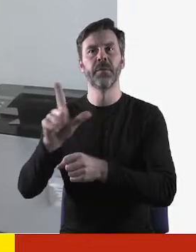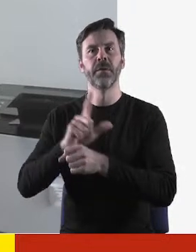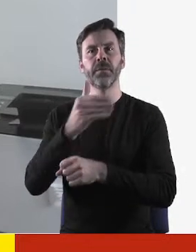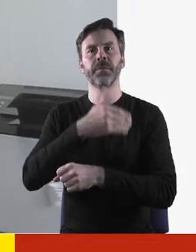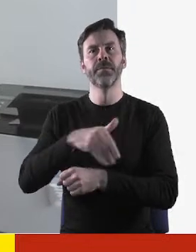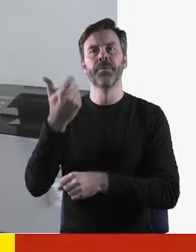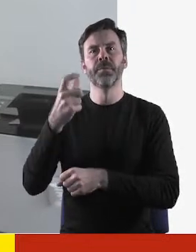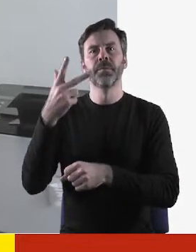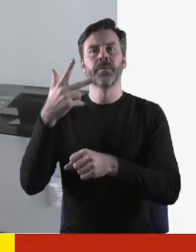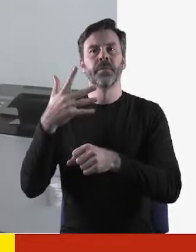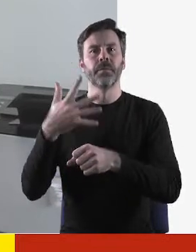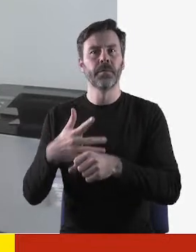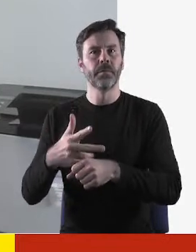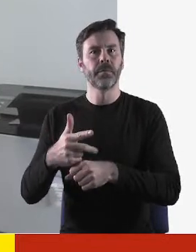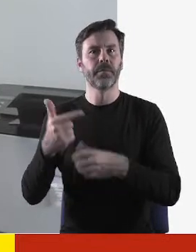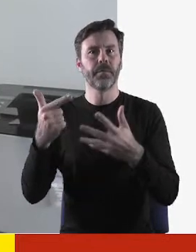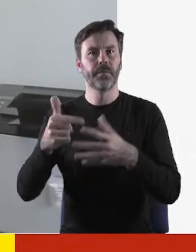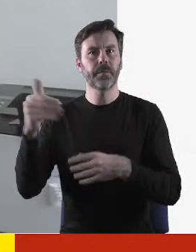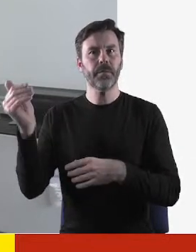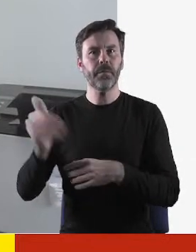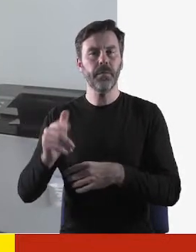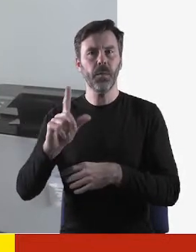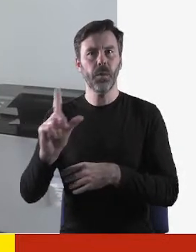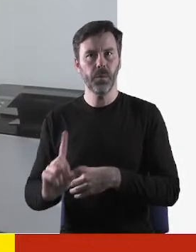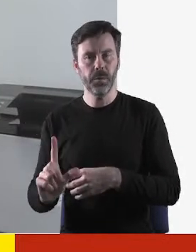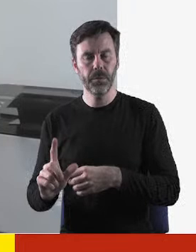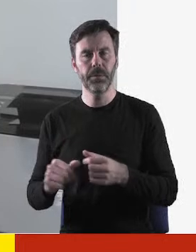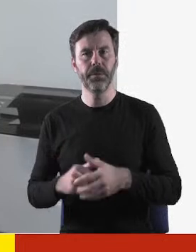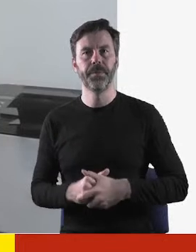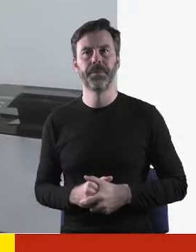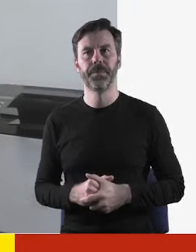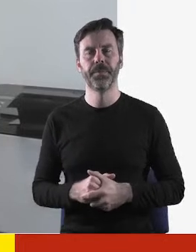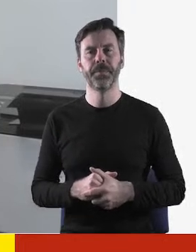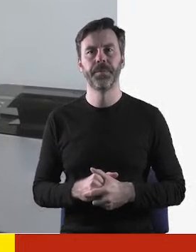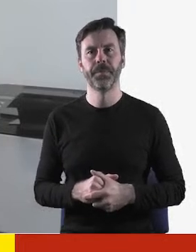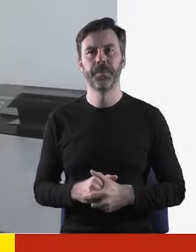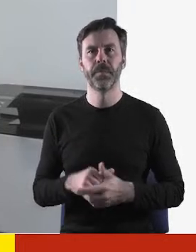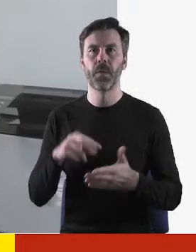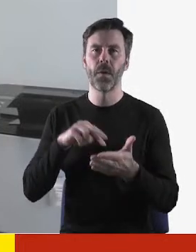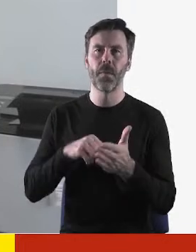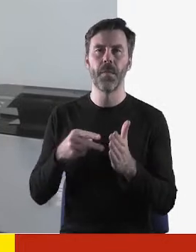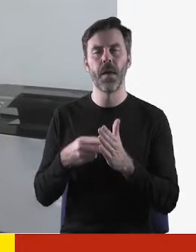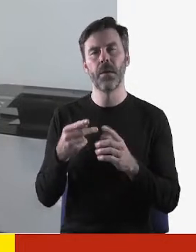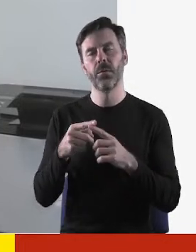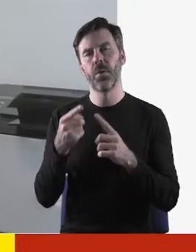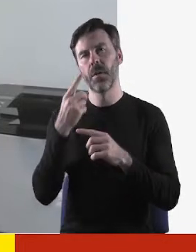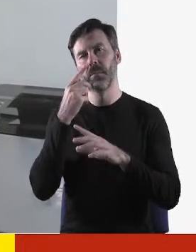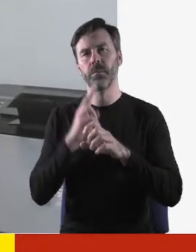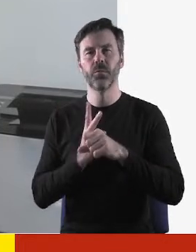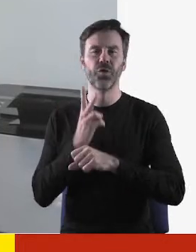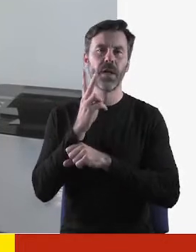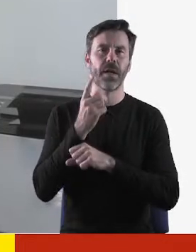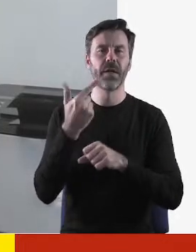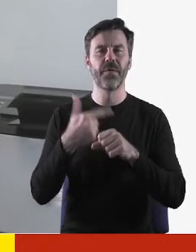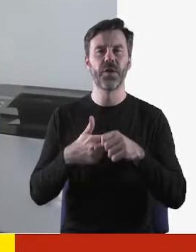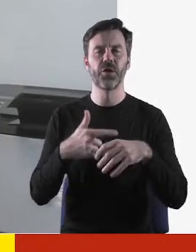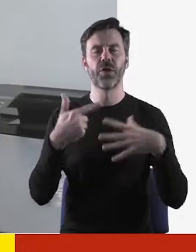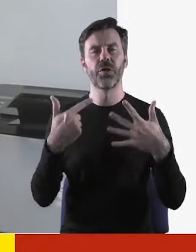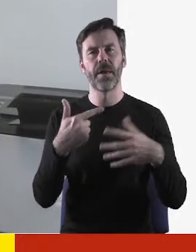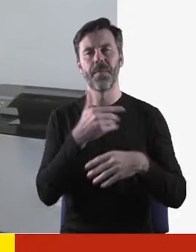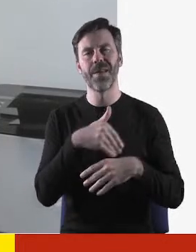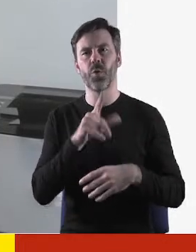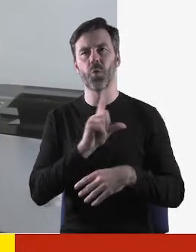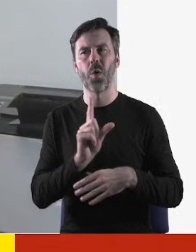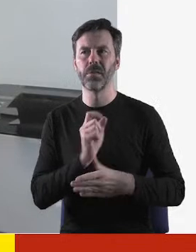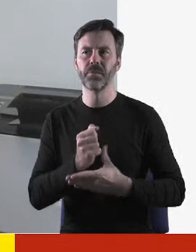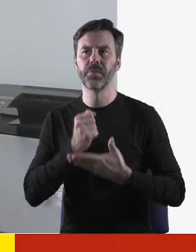157 tysięcy złotych. Przy planie nieco przekraczającym 29 milionów złotych, no takie ostateczne